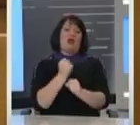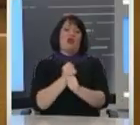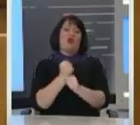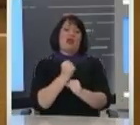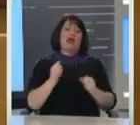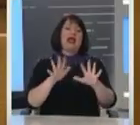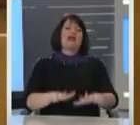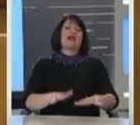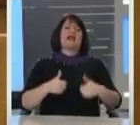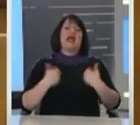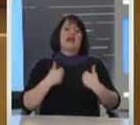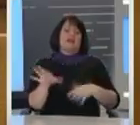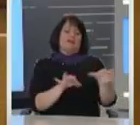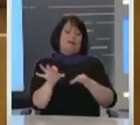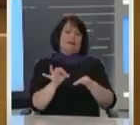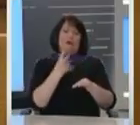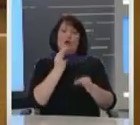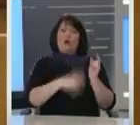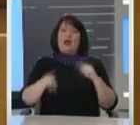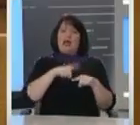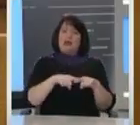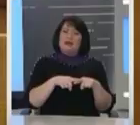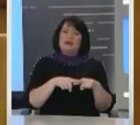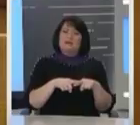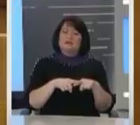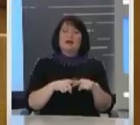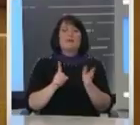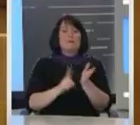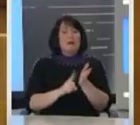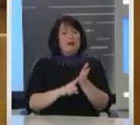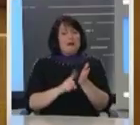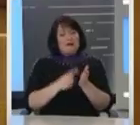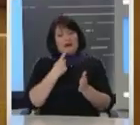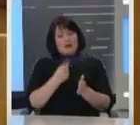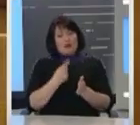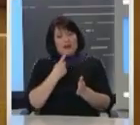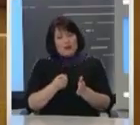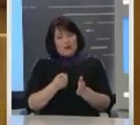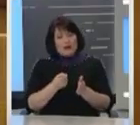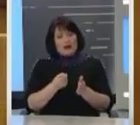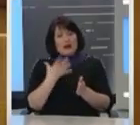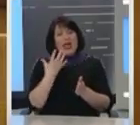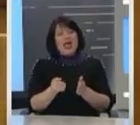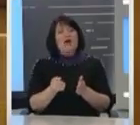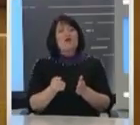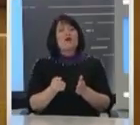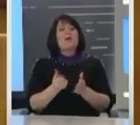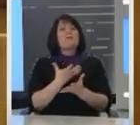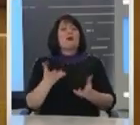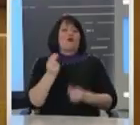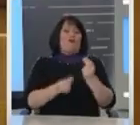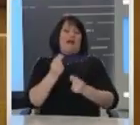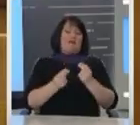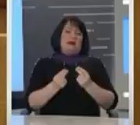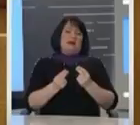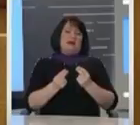νέων ανέργων. Γιατί στην Ελλάδα, θα πρέπει να το ξαναπούμε, υπάρχουν ακόμα πρωτογενή προβλήματα για